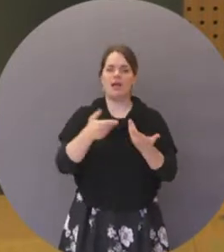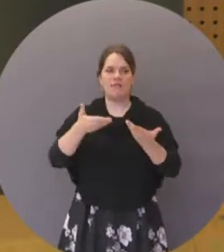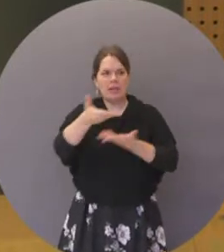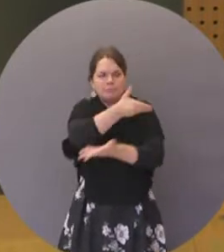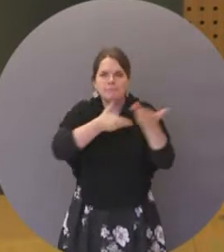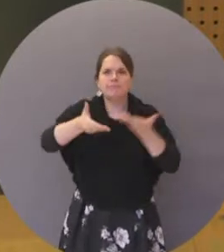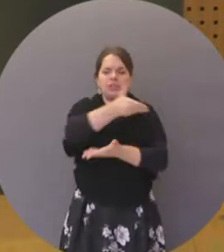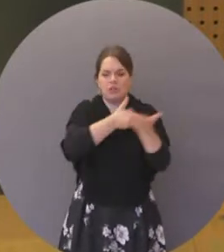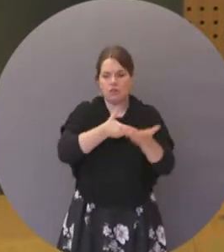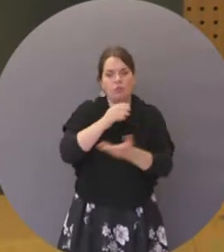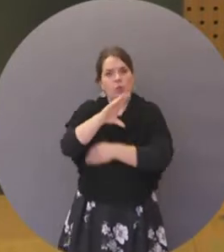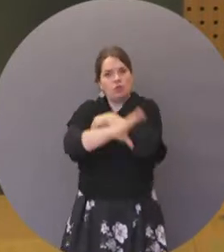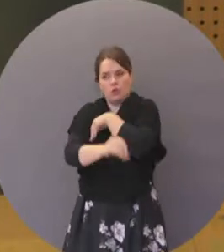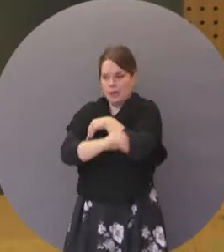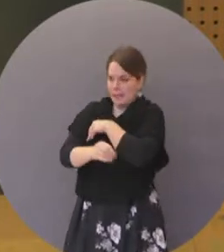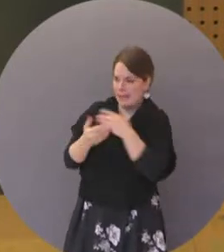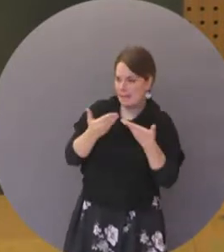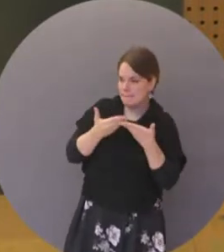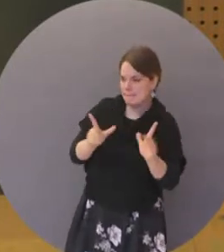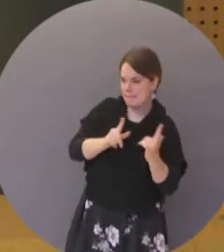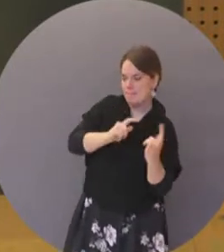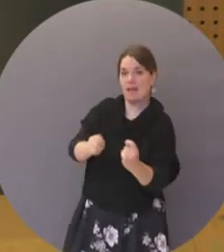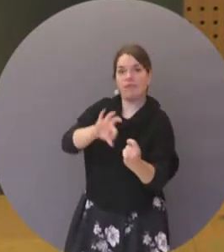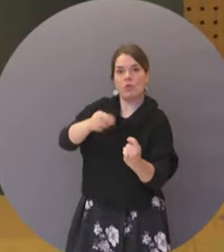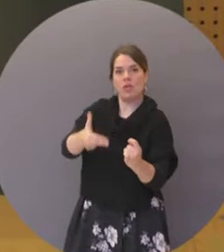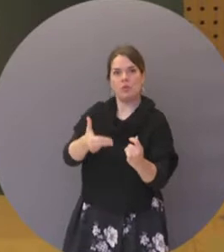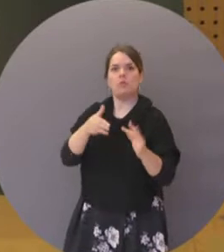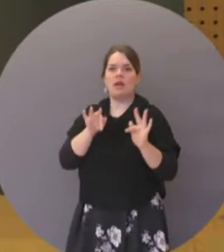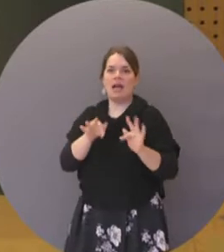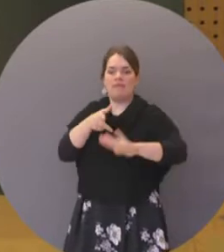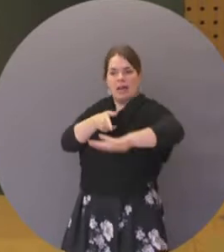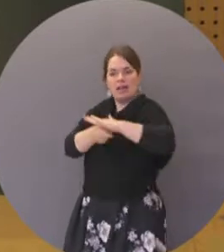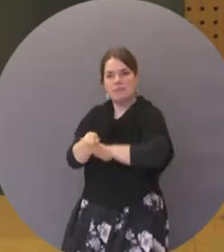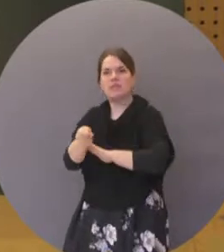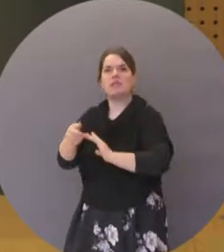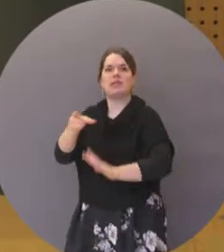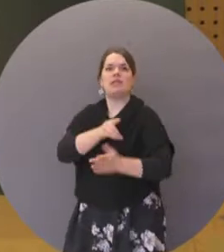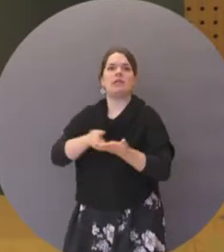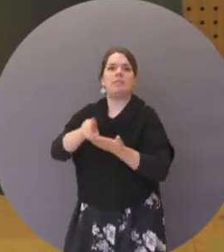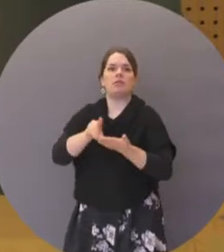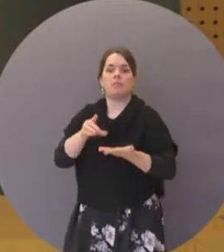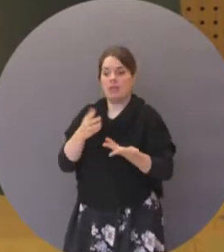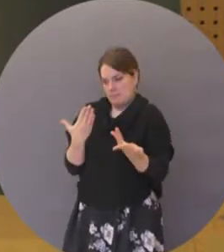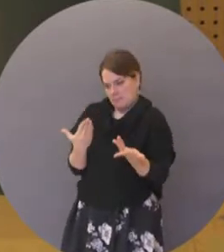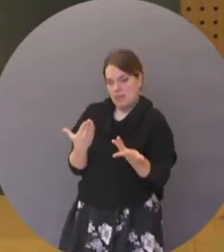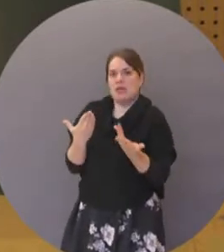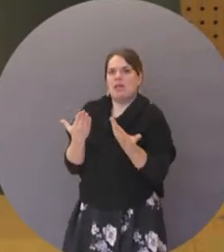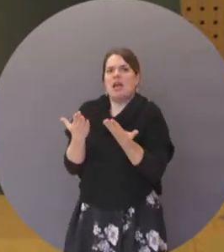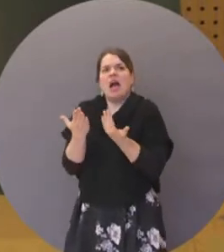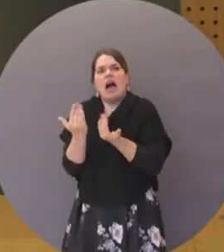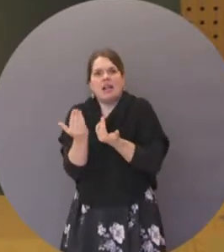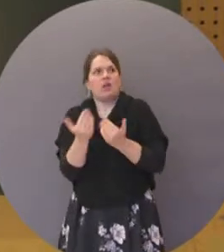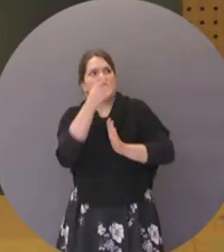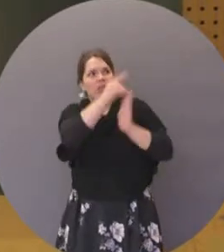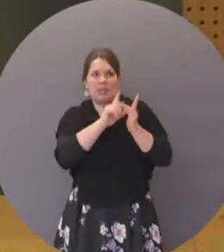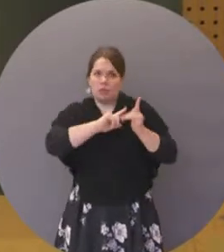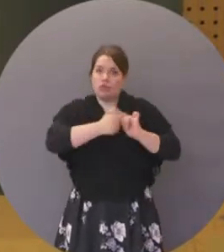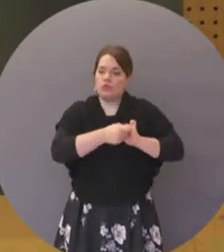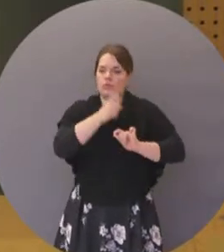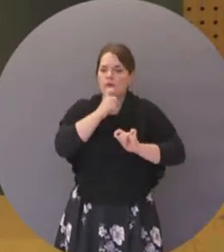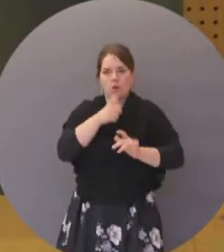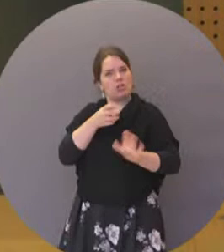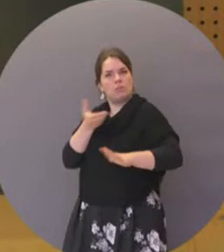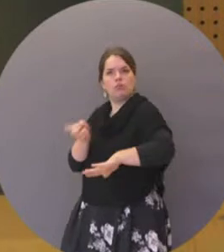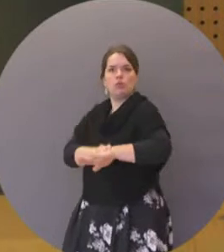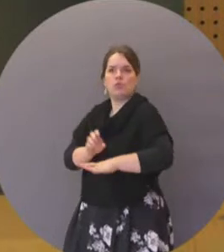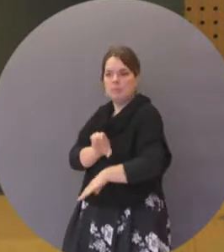médico-sociales dans le cas du régime militaire départemental actuel sans en attendre la refonte de la même manière la question se posera pour les cadres